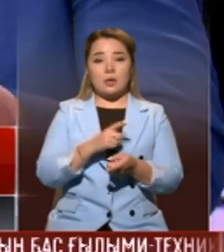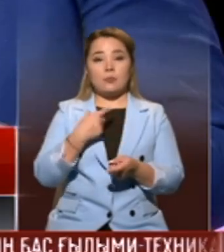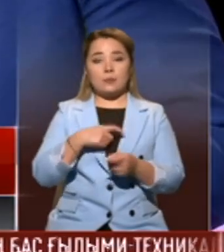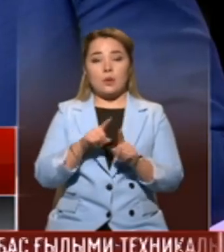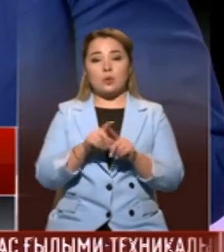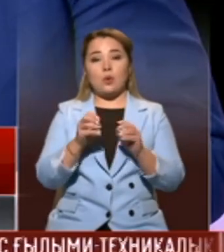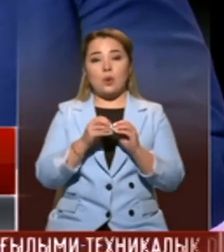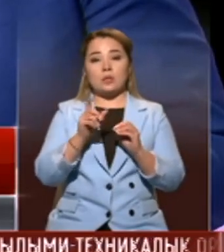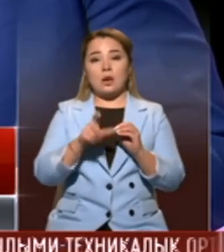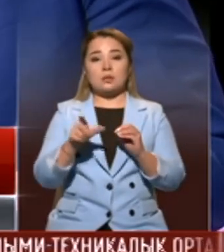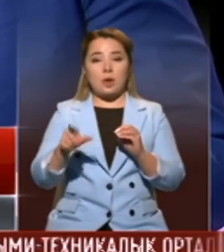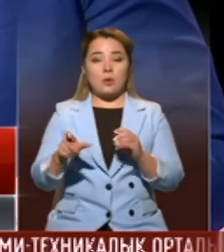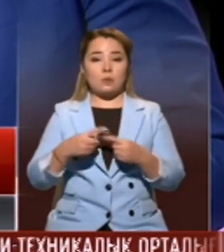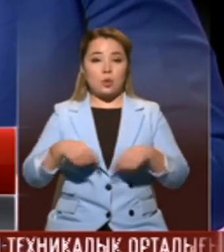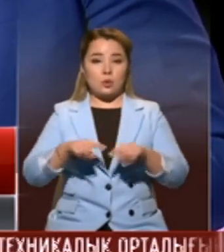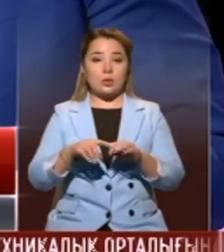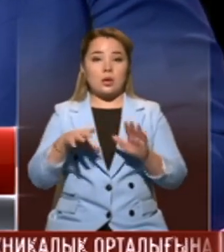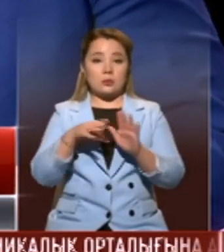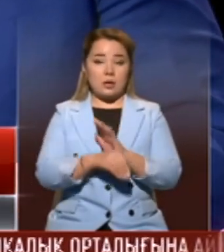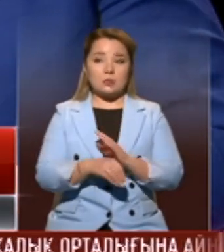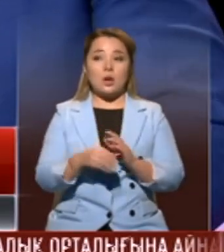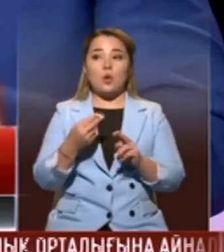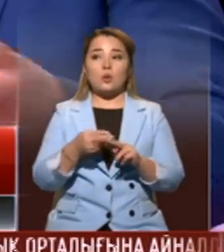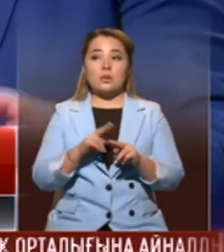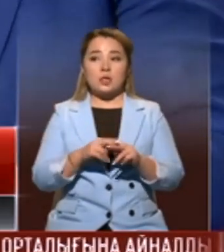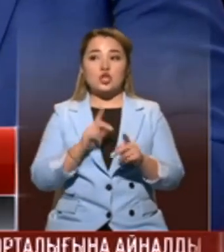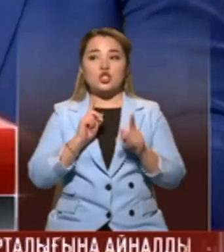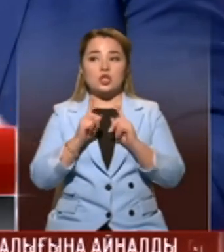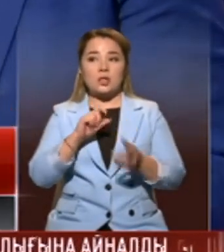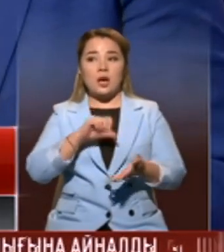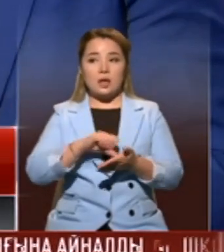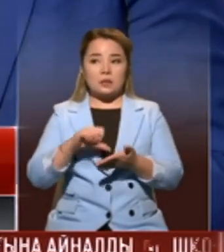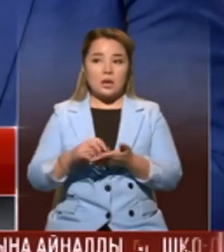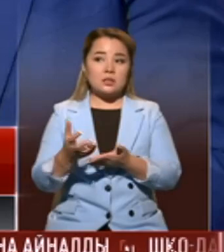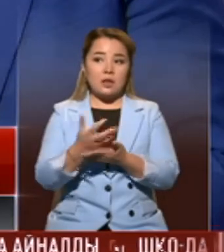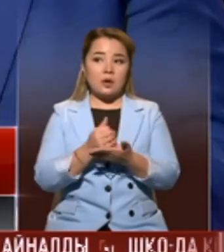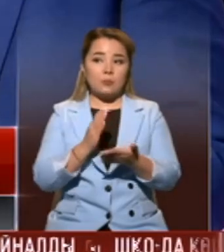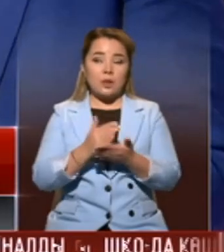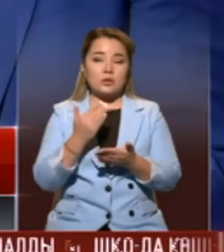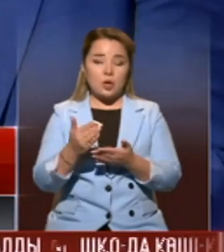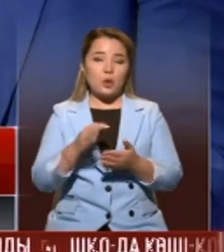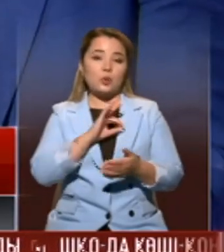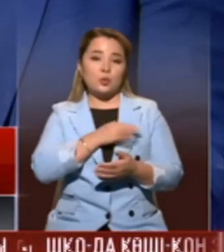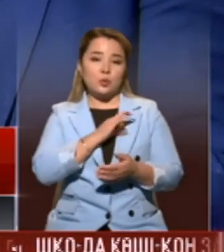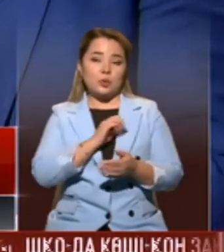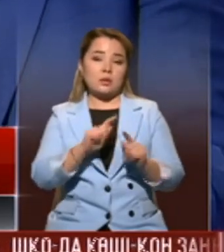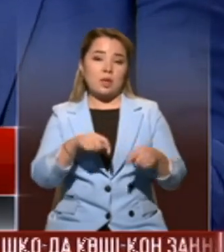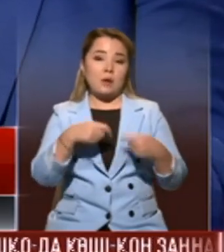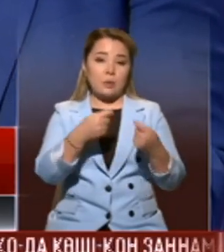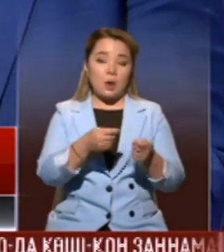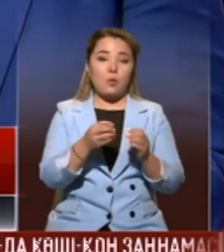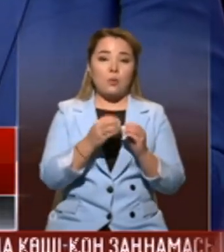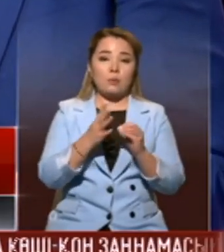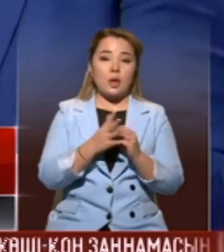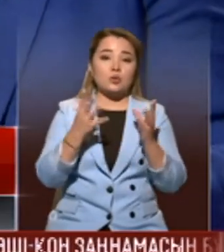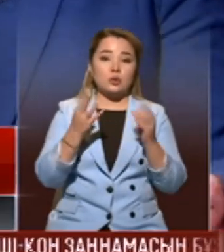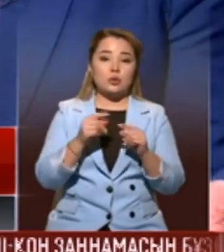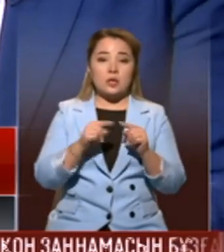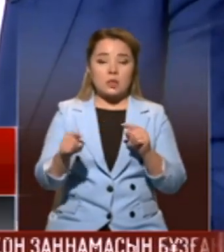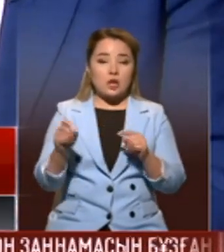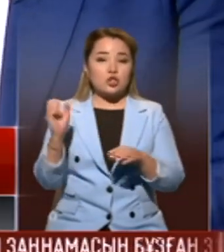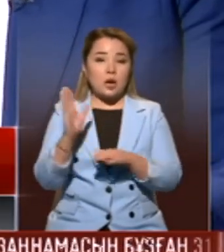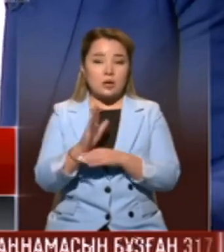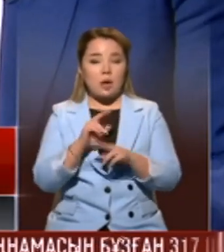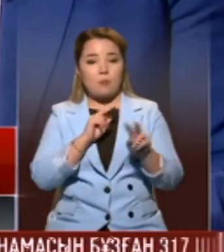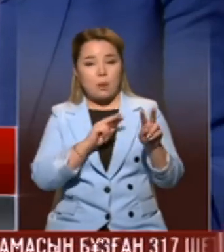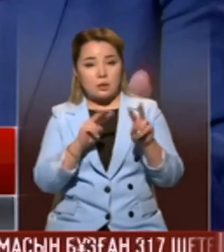жаңағы 10 адамнан құралған ұйым болатын болса, солардың жиналысының хаттамасын алады да, юстицияға барып тапсырады да, 15 күнде жарғысында